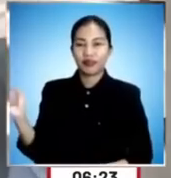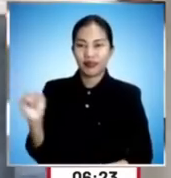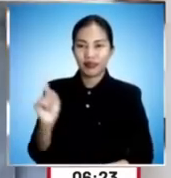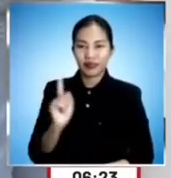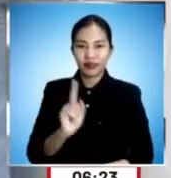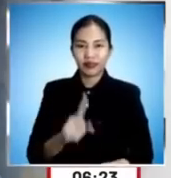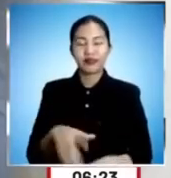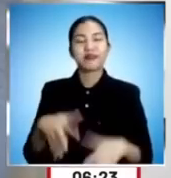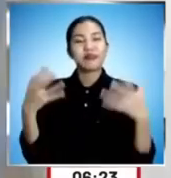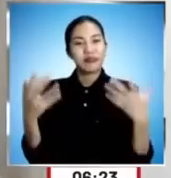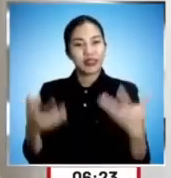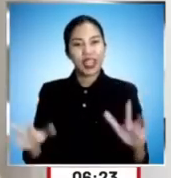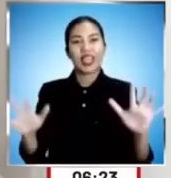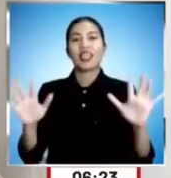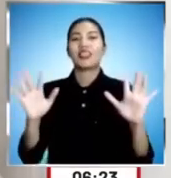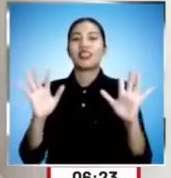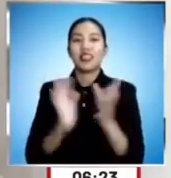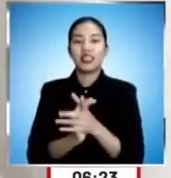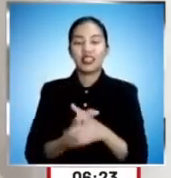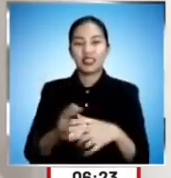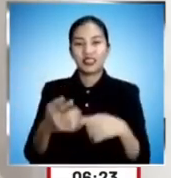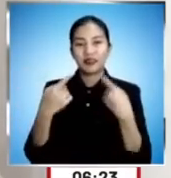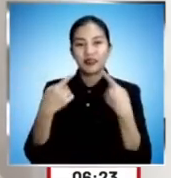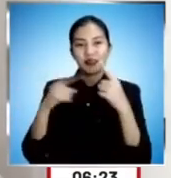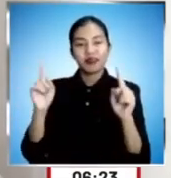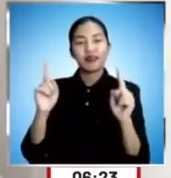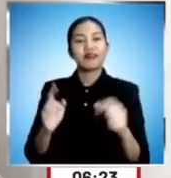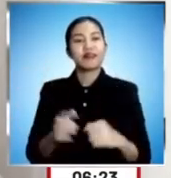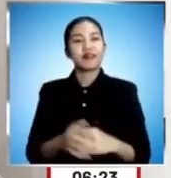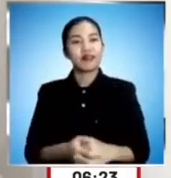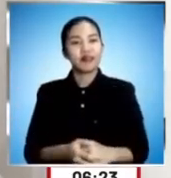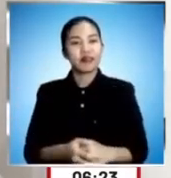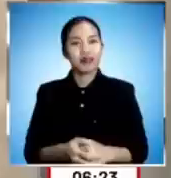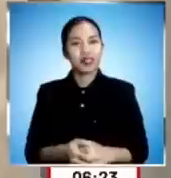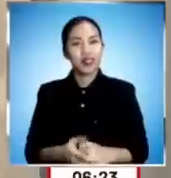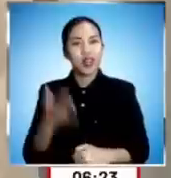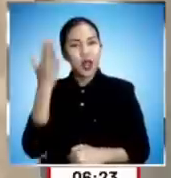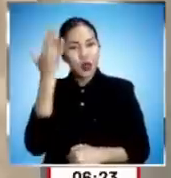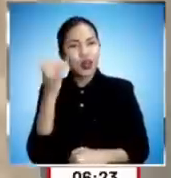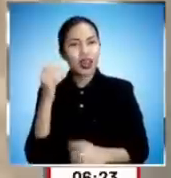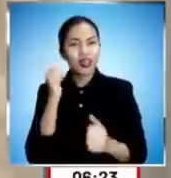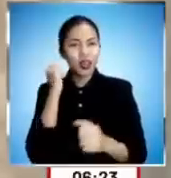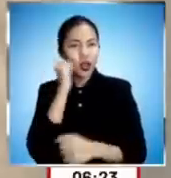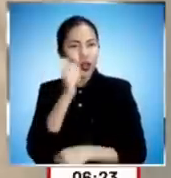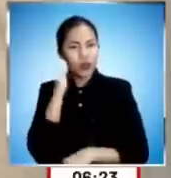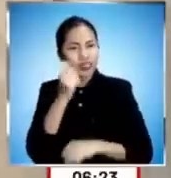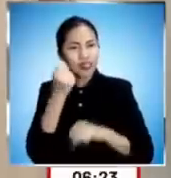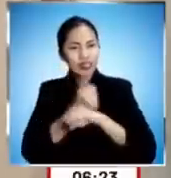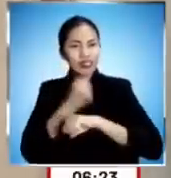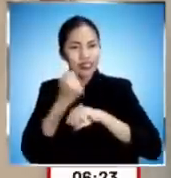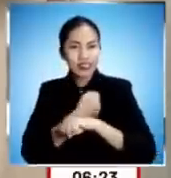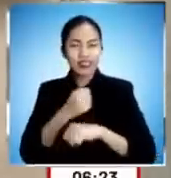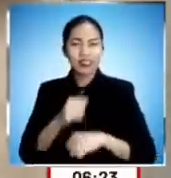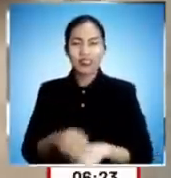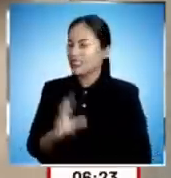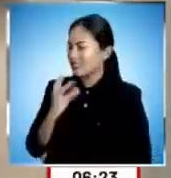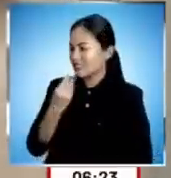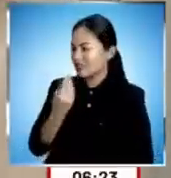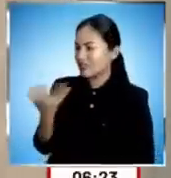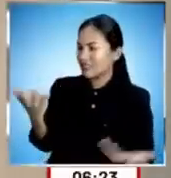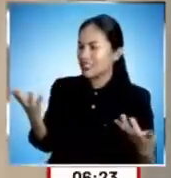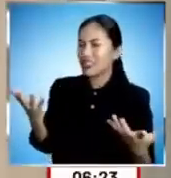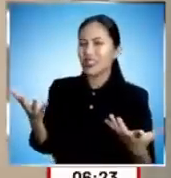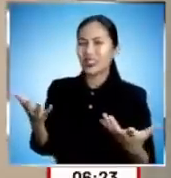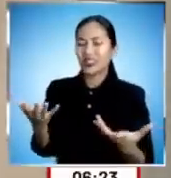Finally, finally, Moira Tanyag. Bakit ba inaaway mo si Annalyn lagi ha? Paano ba nakilala si Annalyn? Basta friends kami sa